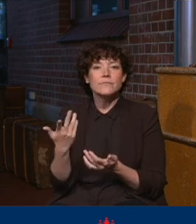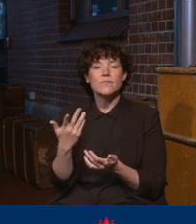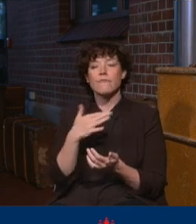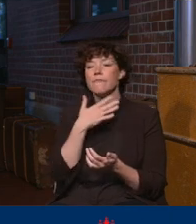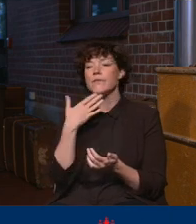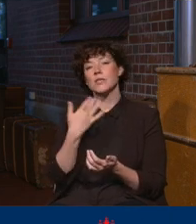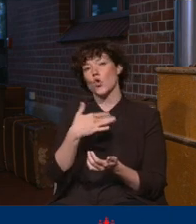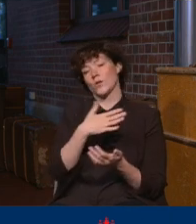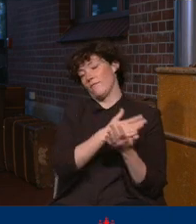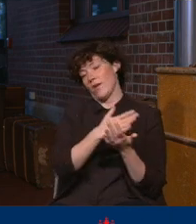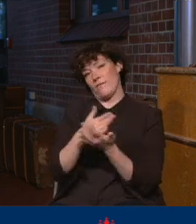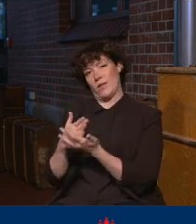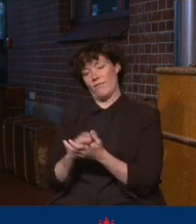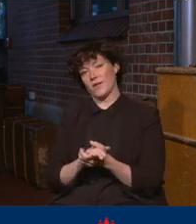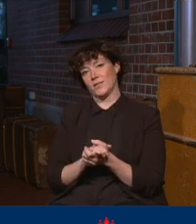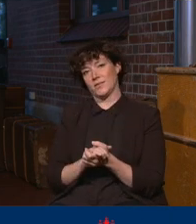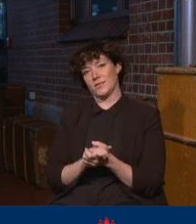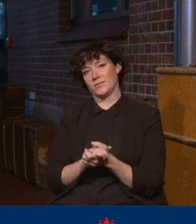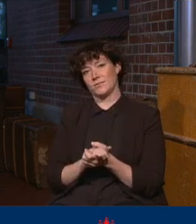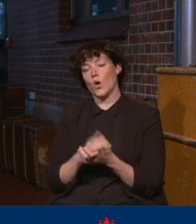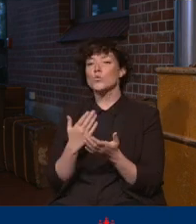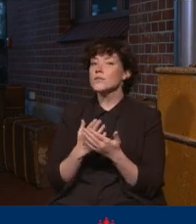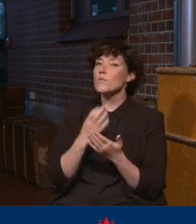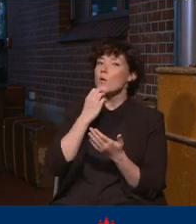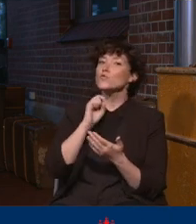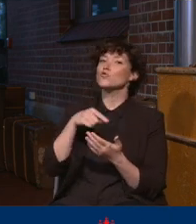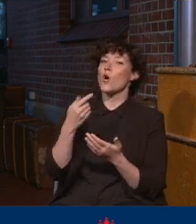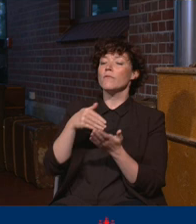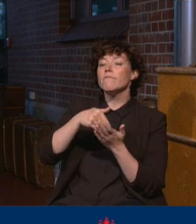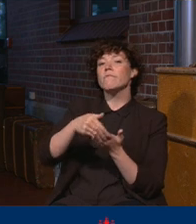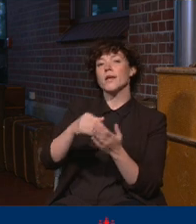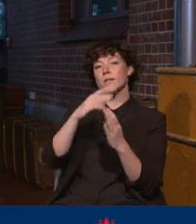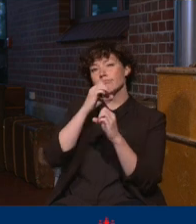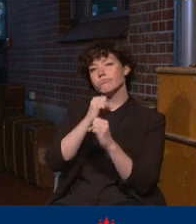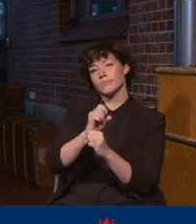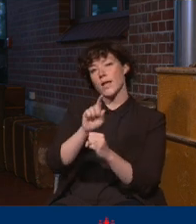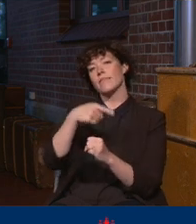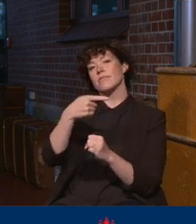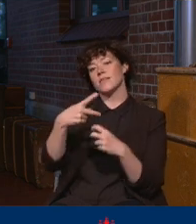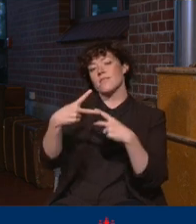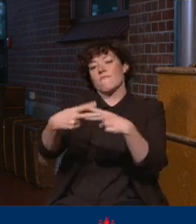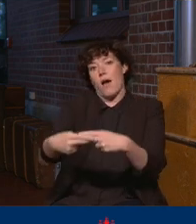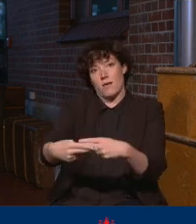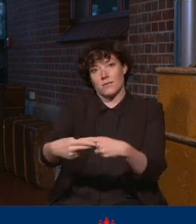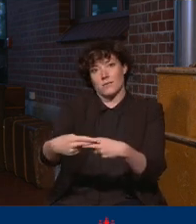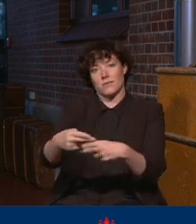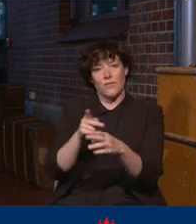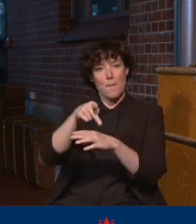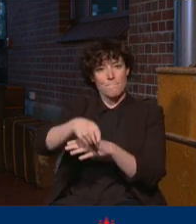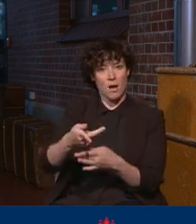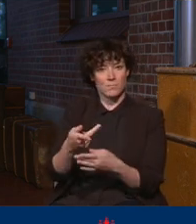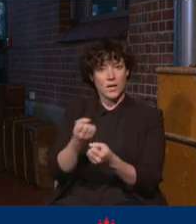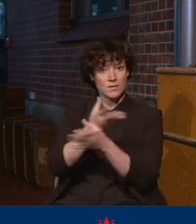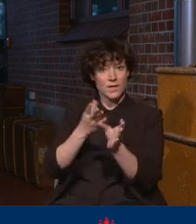ja und dann wollen wir sozusagen das auch in eine nächste phase bringen klar mit ihnen noch mal